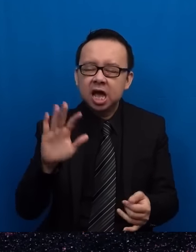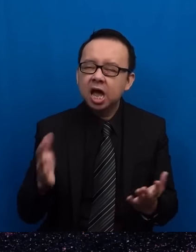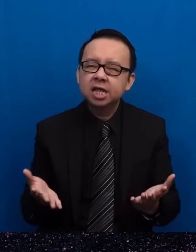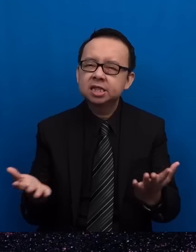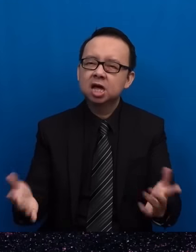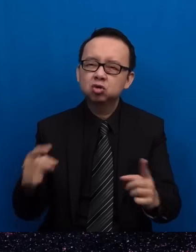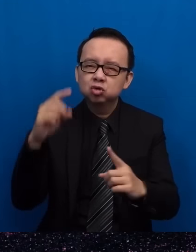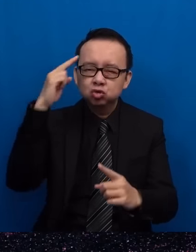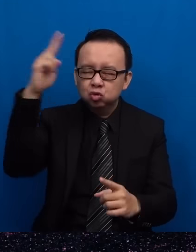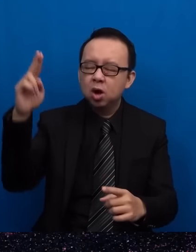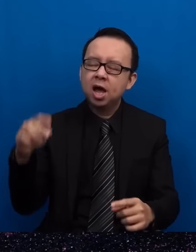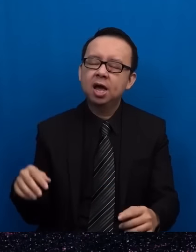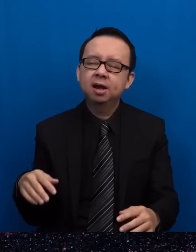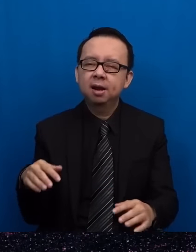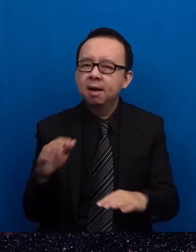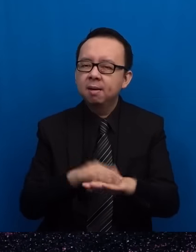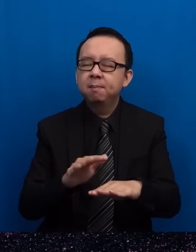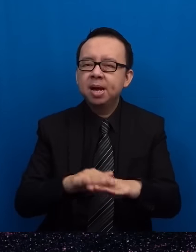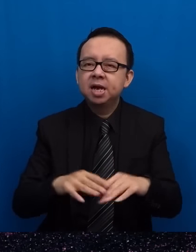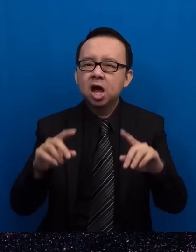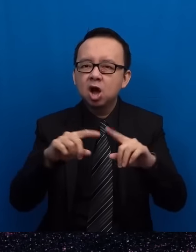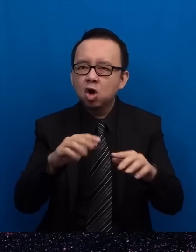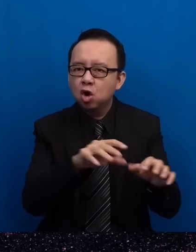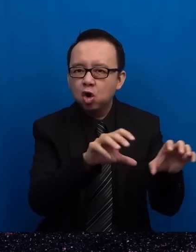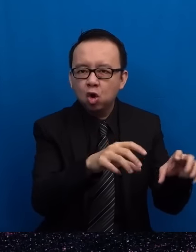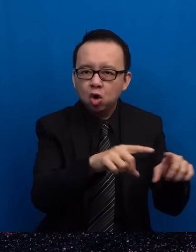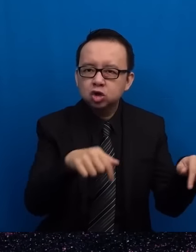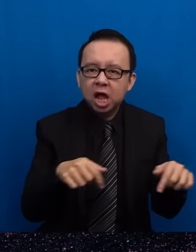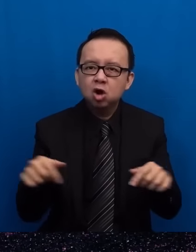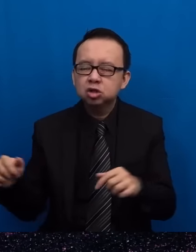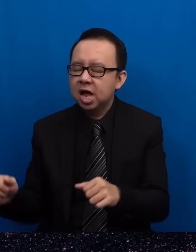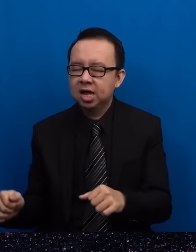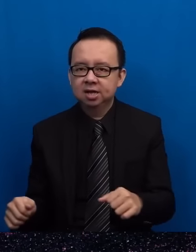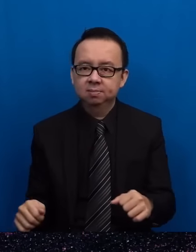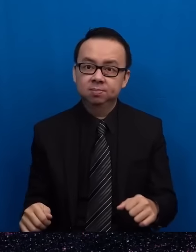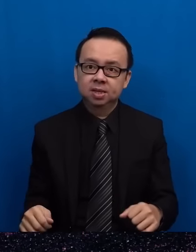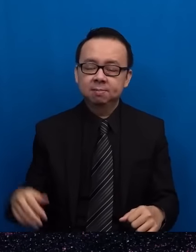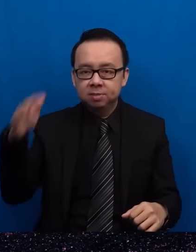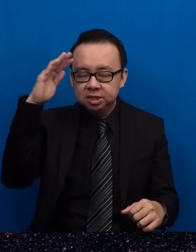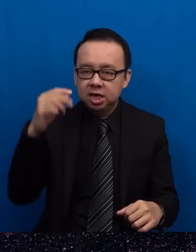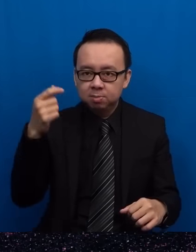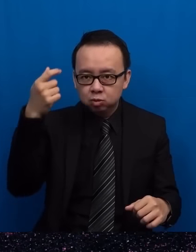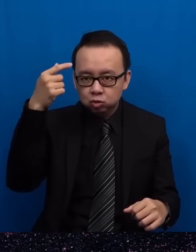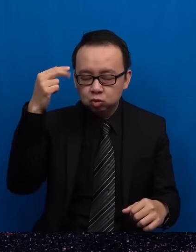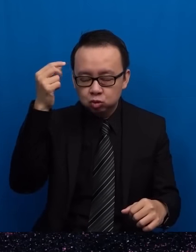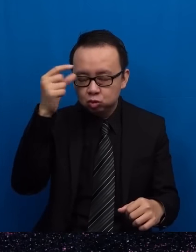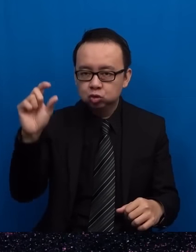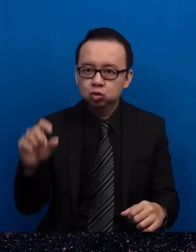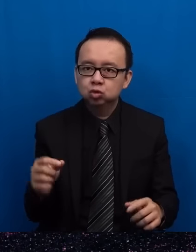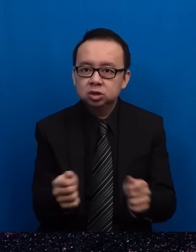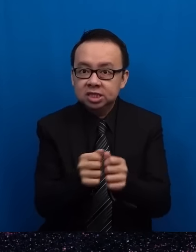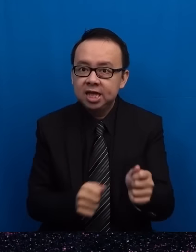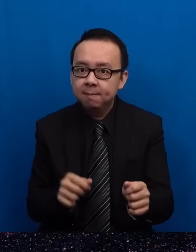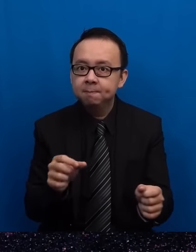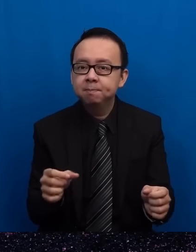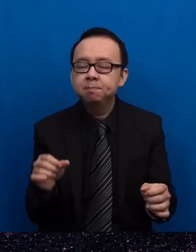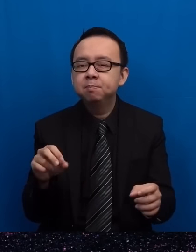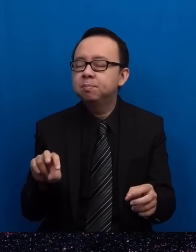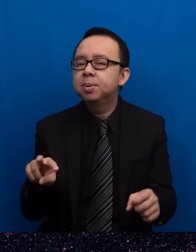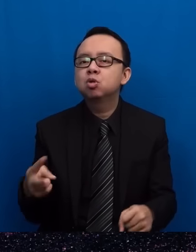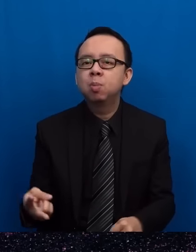cara berpikirmu dan berpikirku. Karena Tuhan melebihi itu. Terbukalah untuk perubahan. Karena Tuhan mau mendatangkan sesuatu yang baru. Belumkah kau